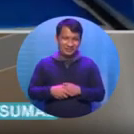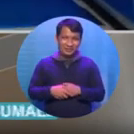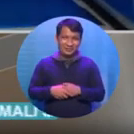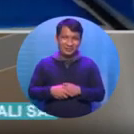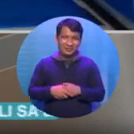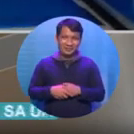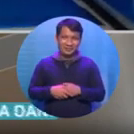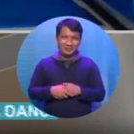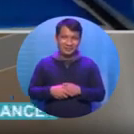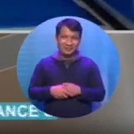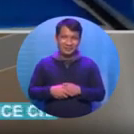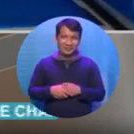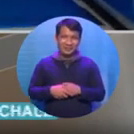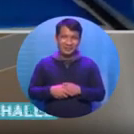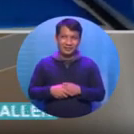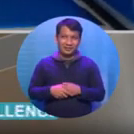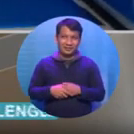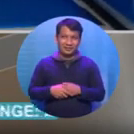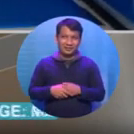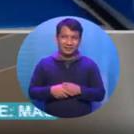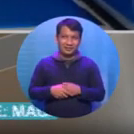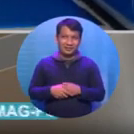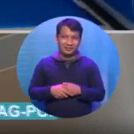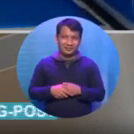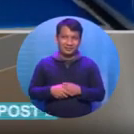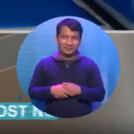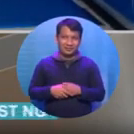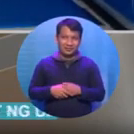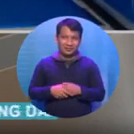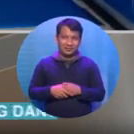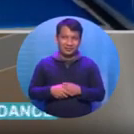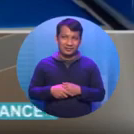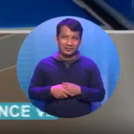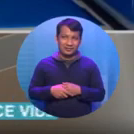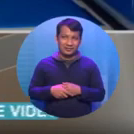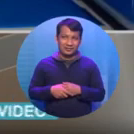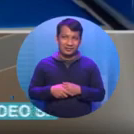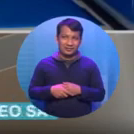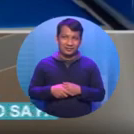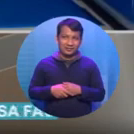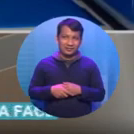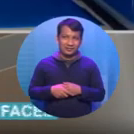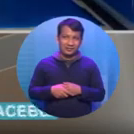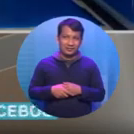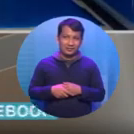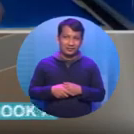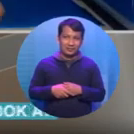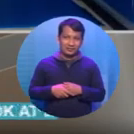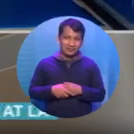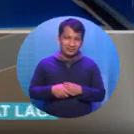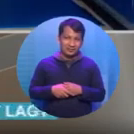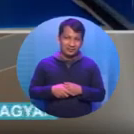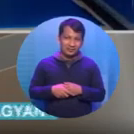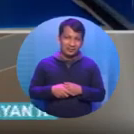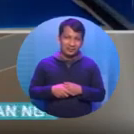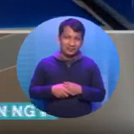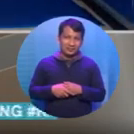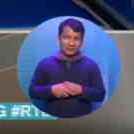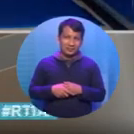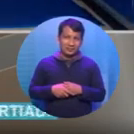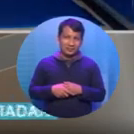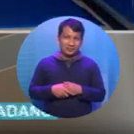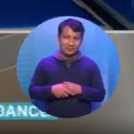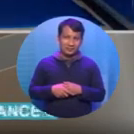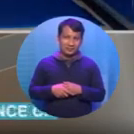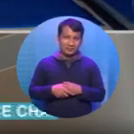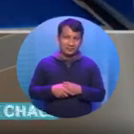go! Kung nadala, basta kasama, papasama mo siya. Di